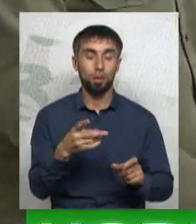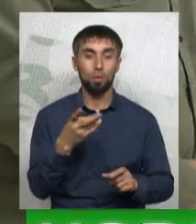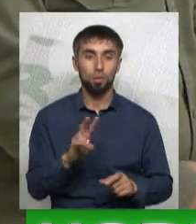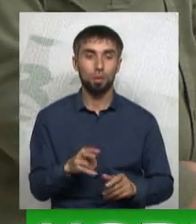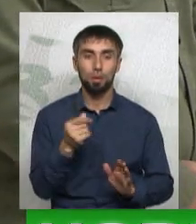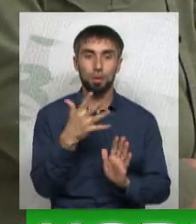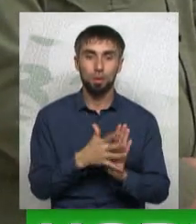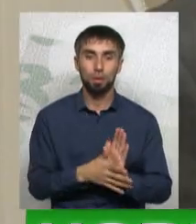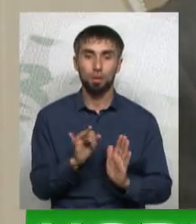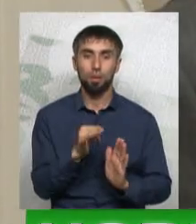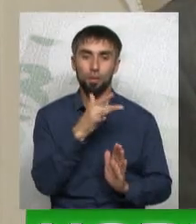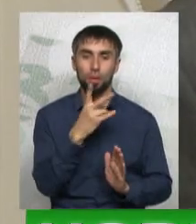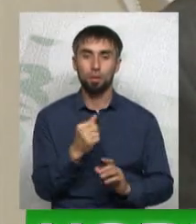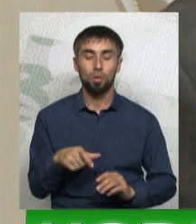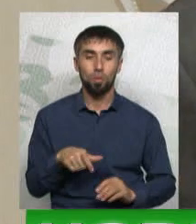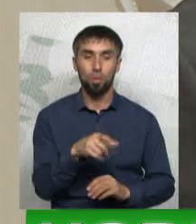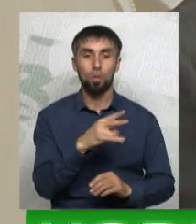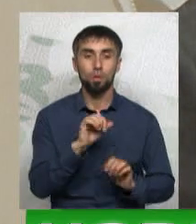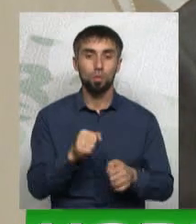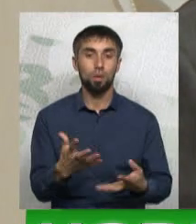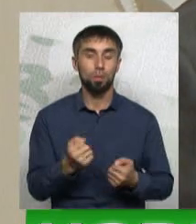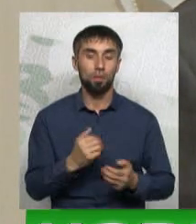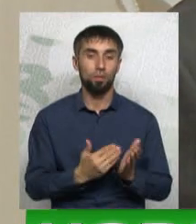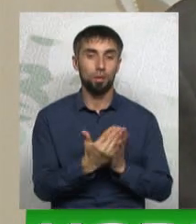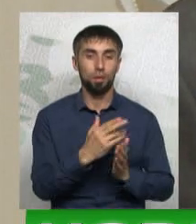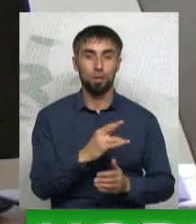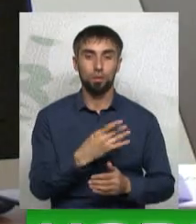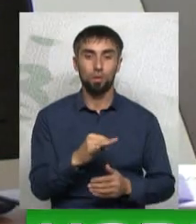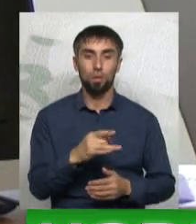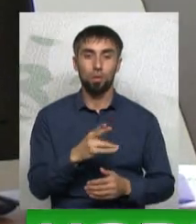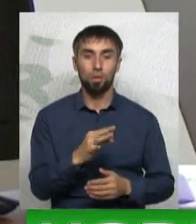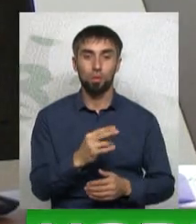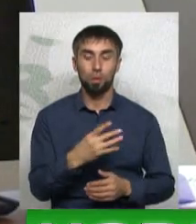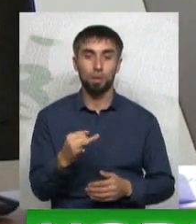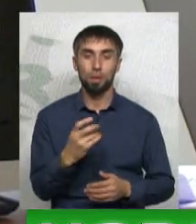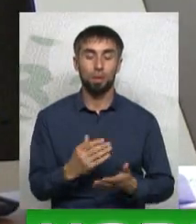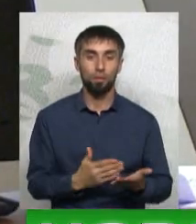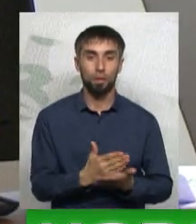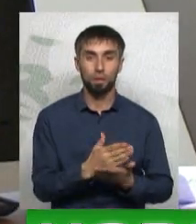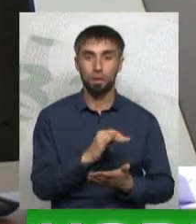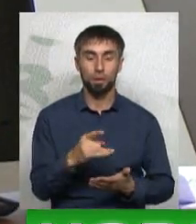нужно тратить денег и времени на дорогу. Они могут получить высококвалифицированную консультацию,